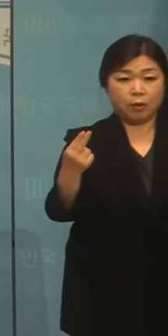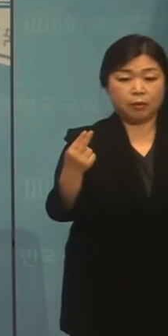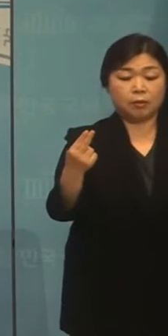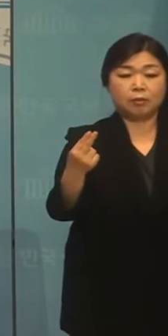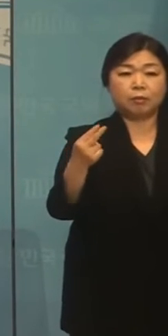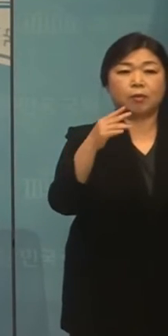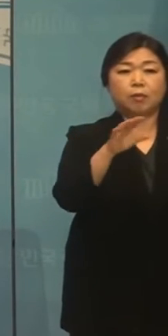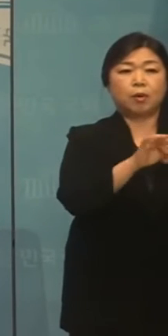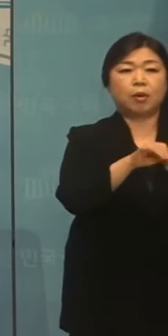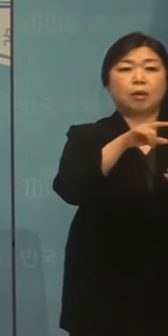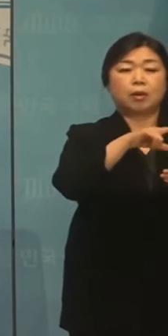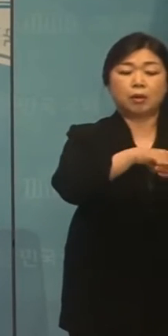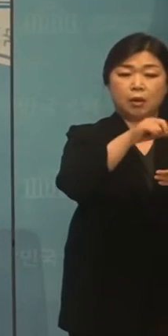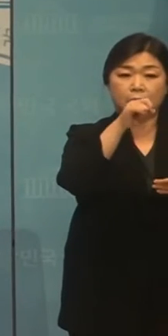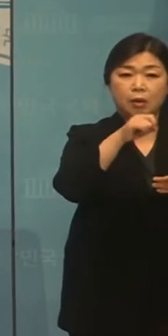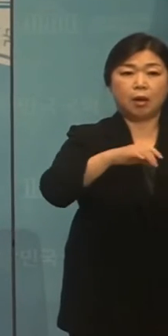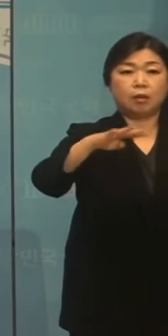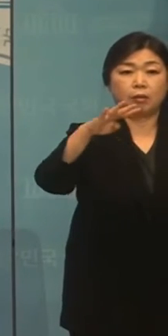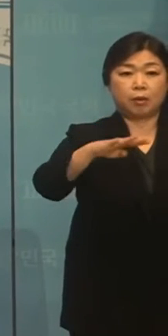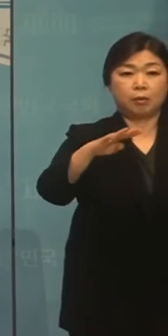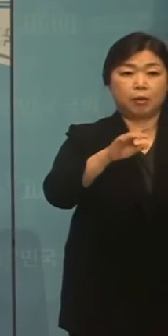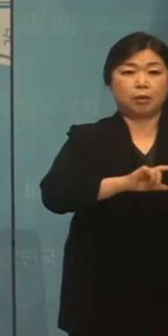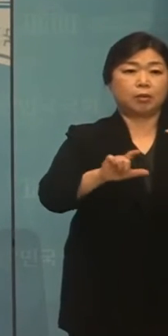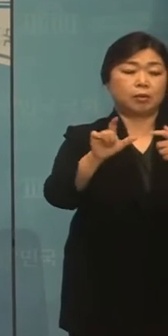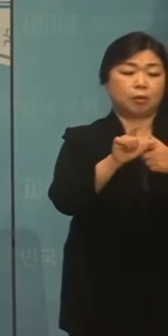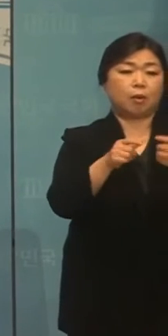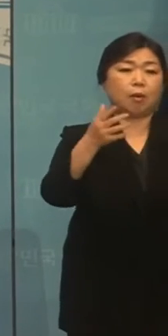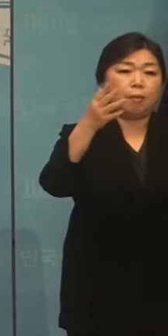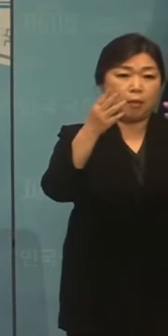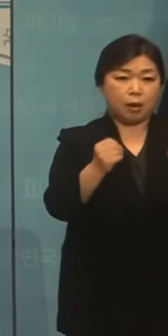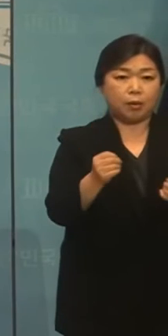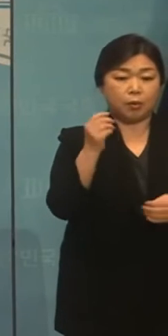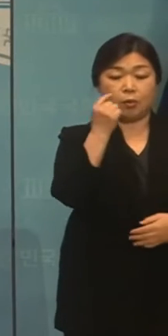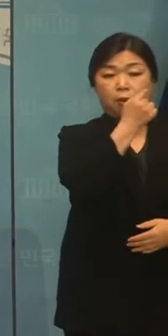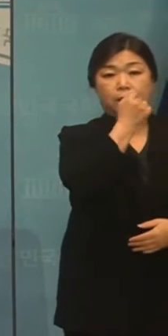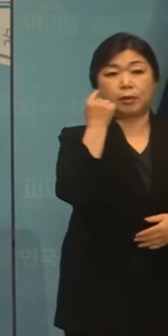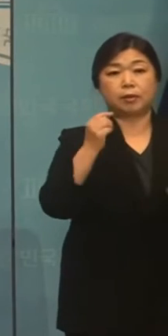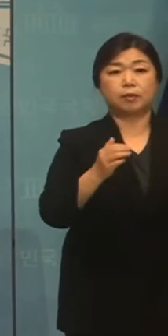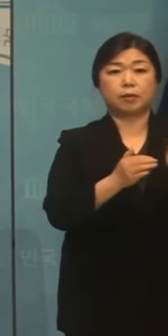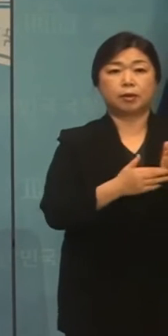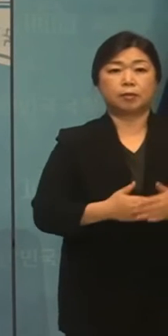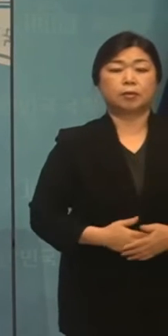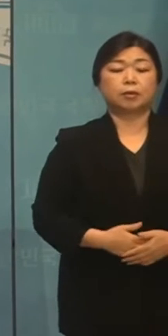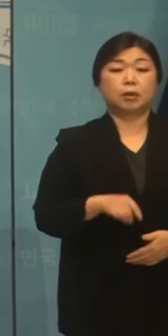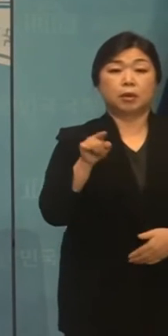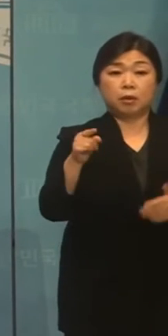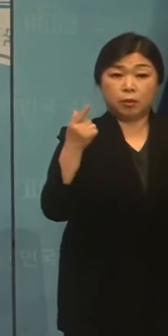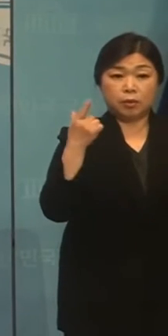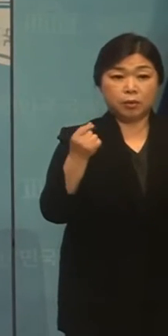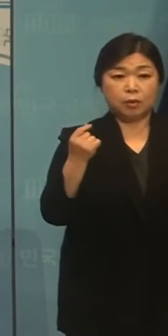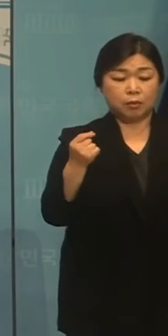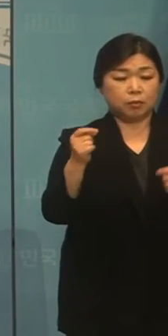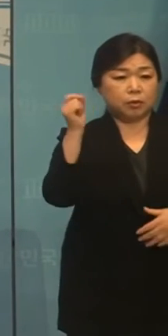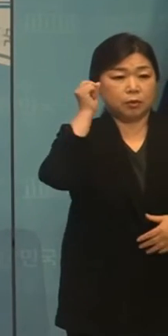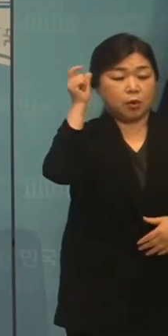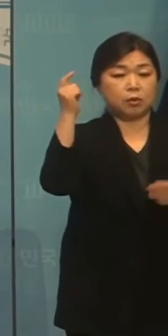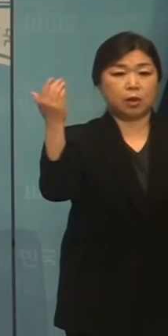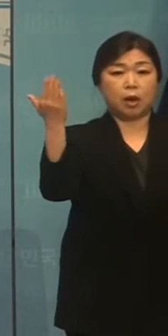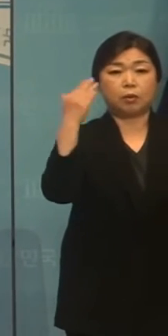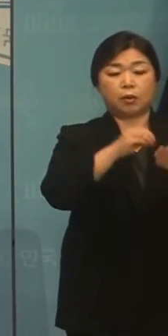입학생보다 약 4배가량이 많은 것으로 확인되었습니다. 이처럼 영재학교